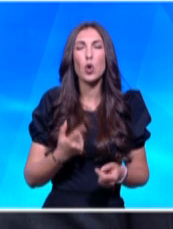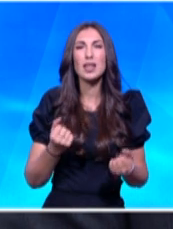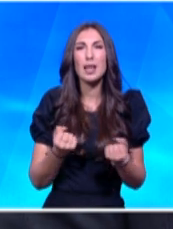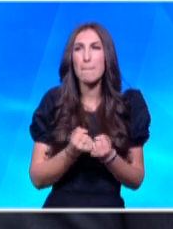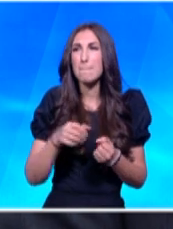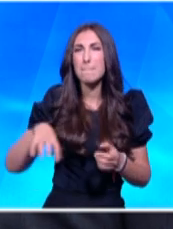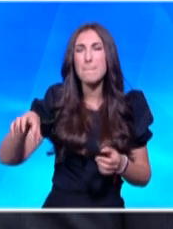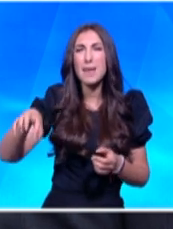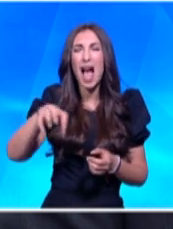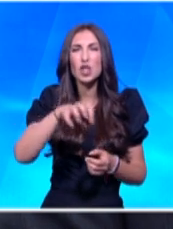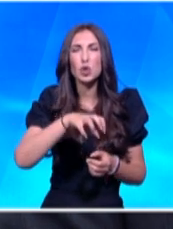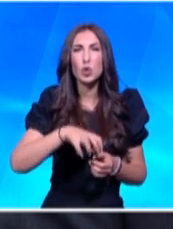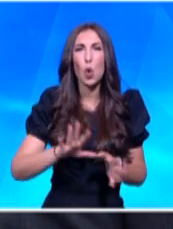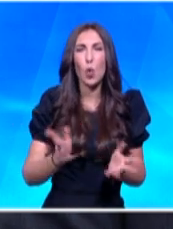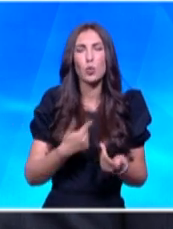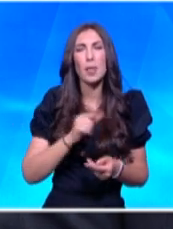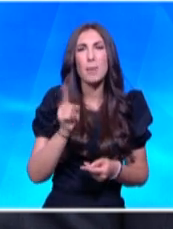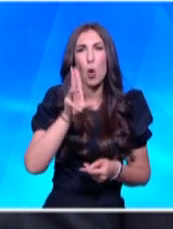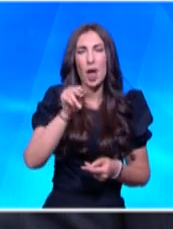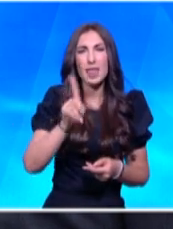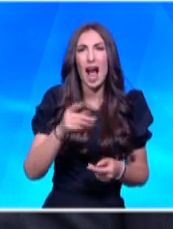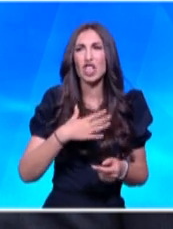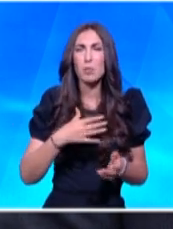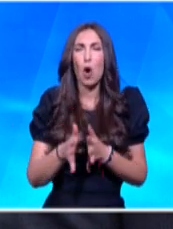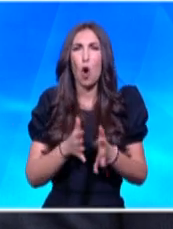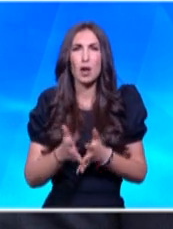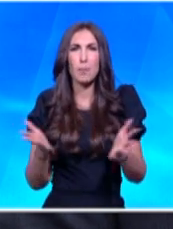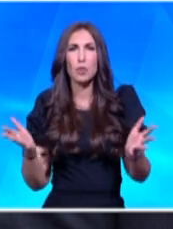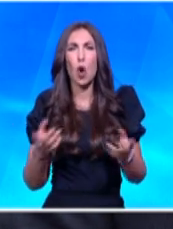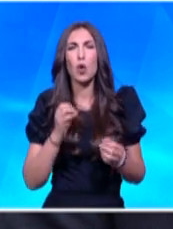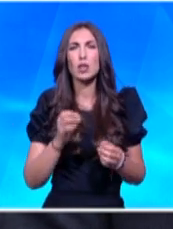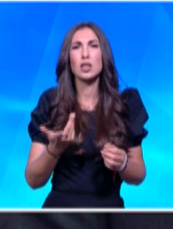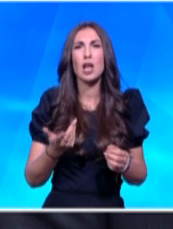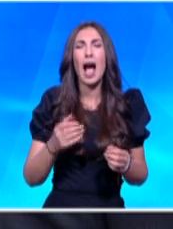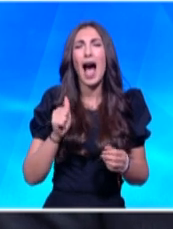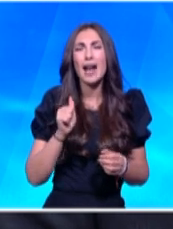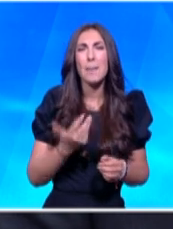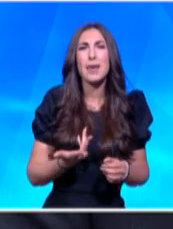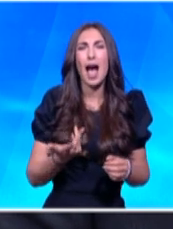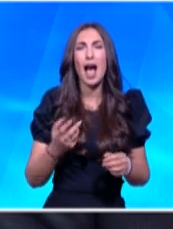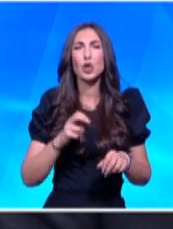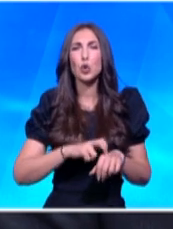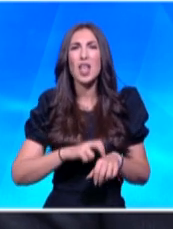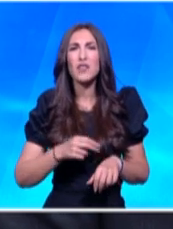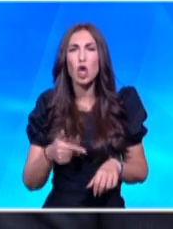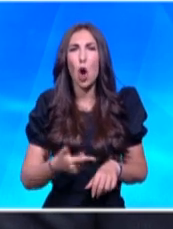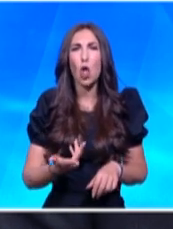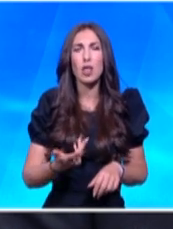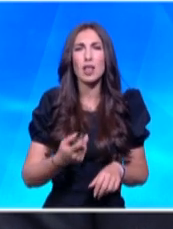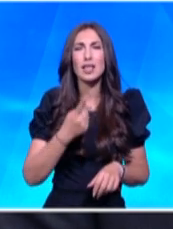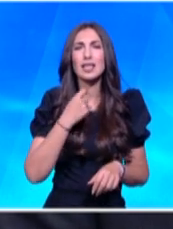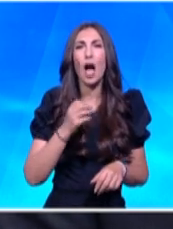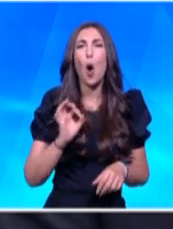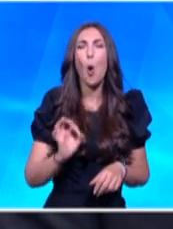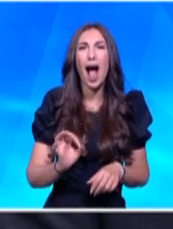местности, които не мога да кажа, че са населени места. Говоря за Дюнивгел, за Рапя, за